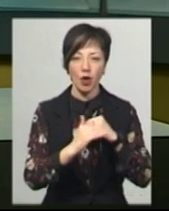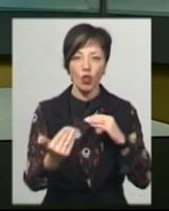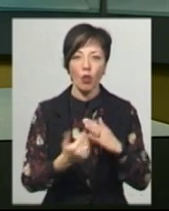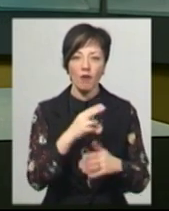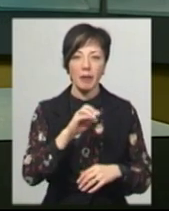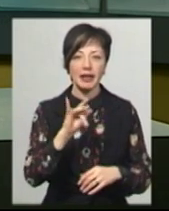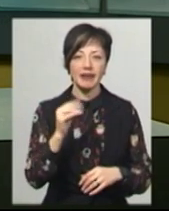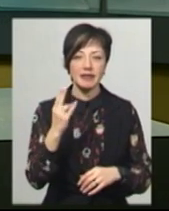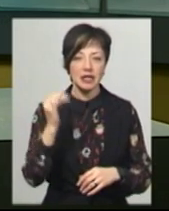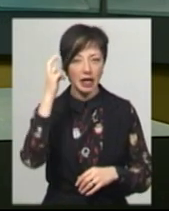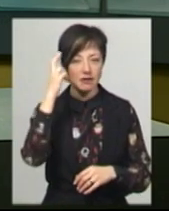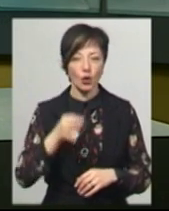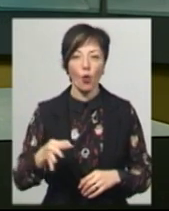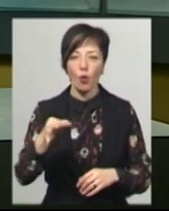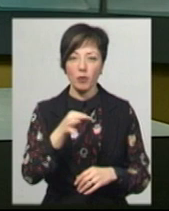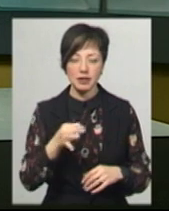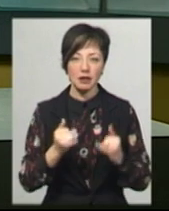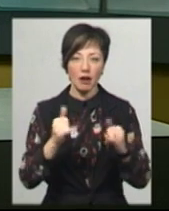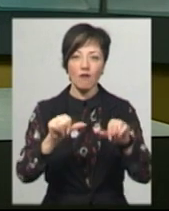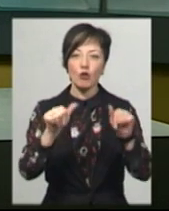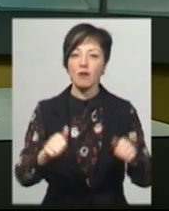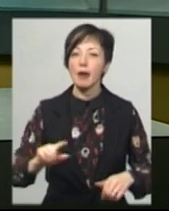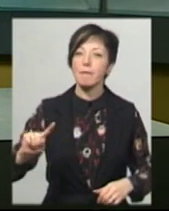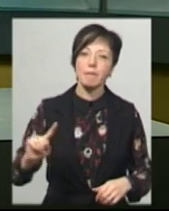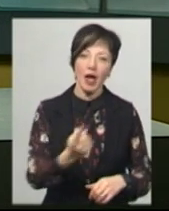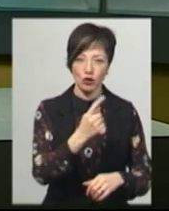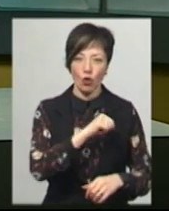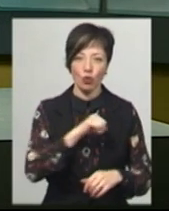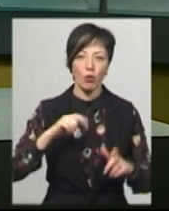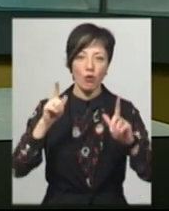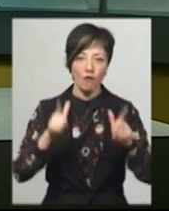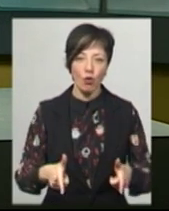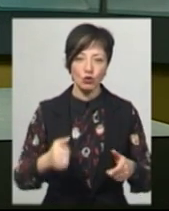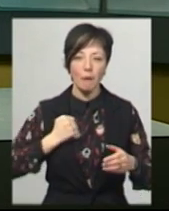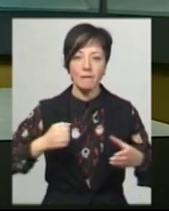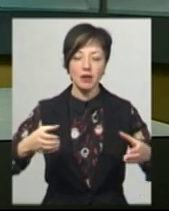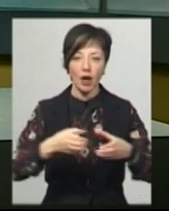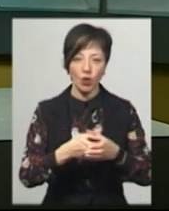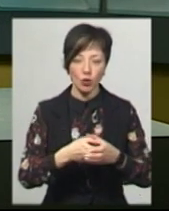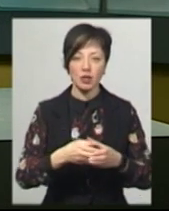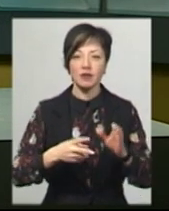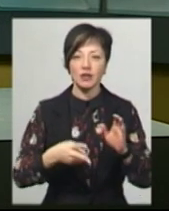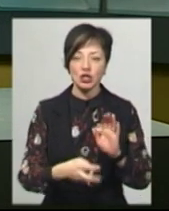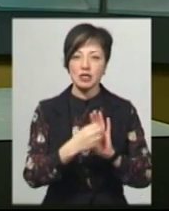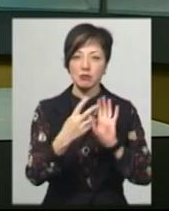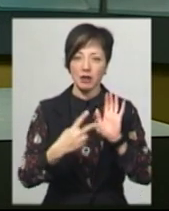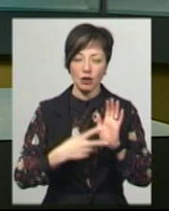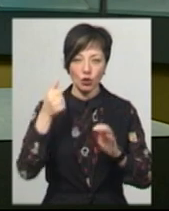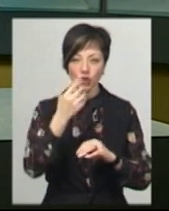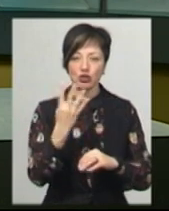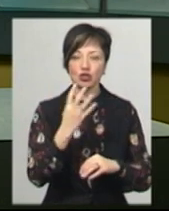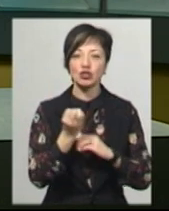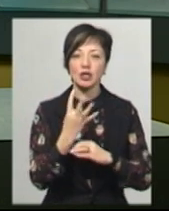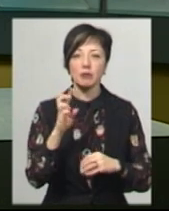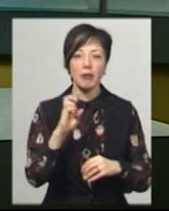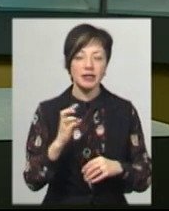Петрівці Київської області для формування першого добровольчого батальйону. З 2017 року 14 березня відзначають як